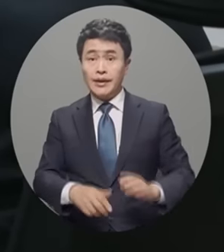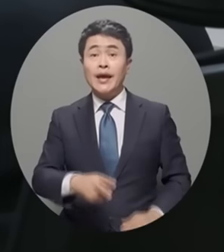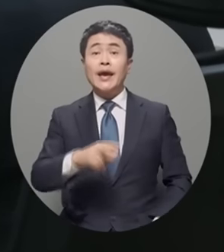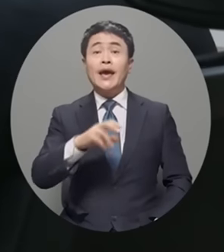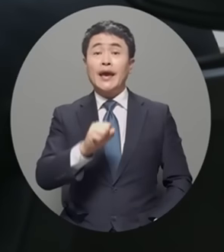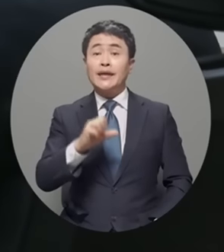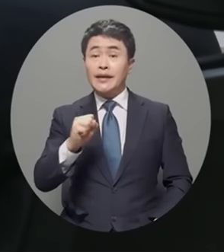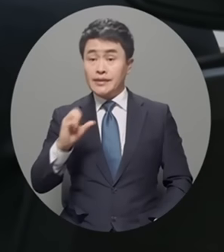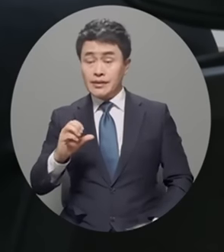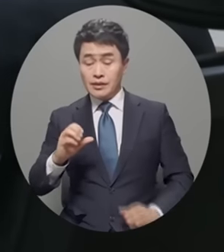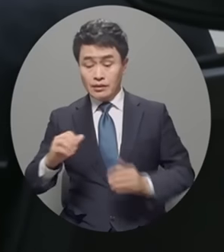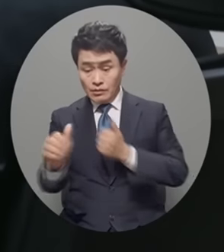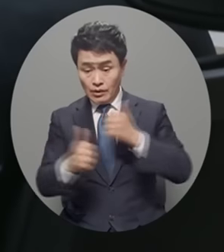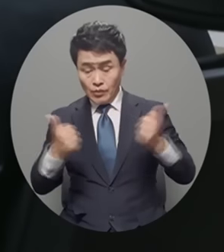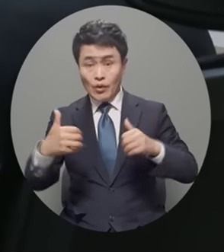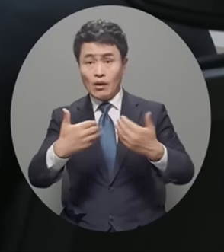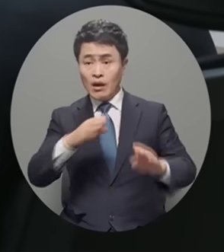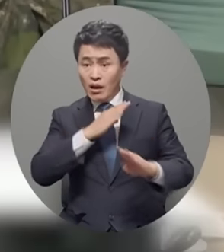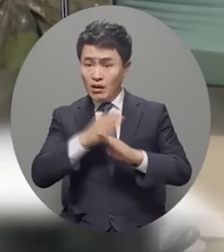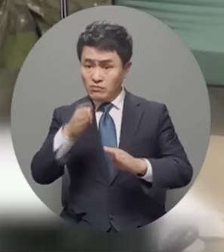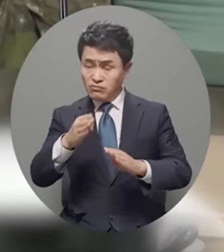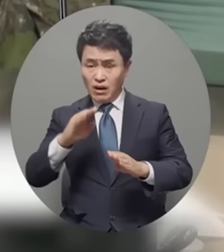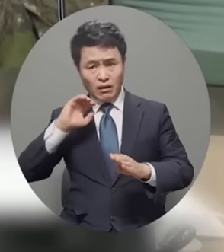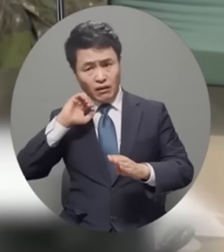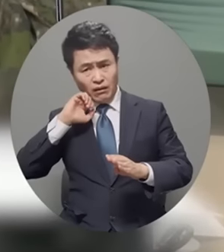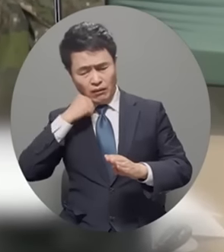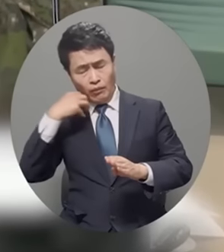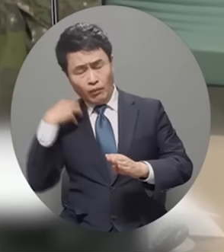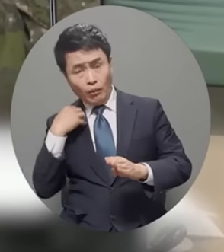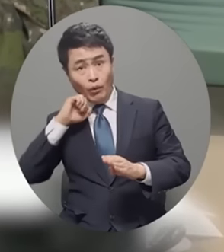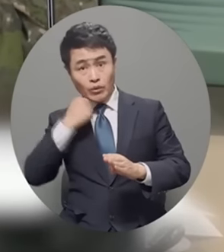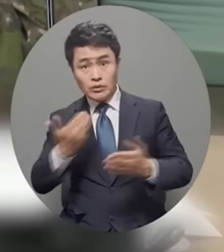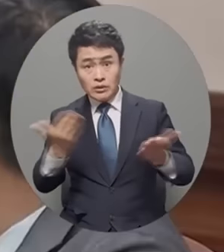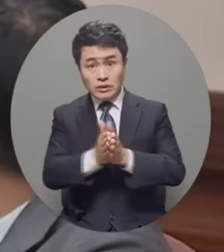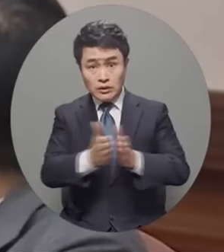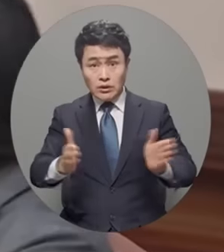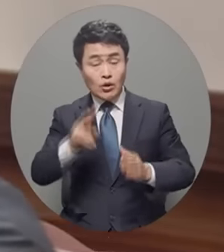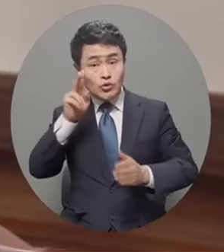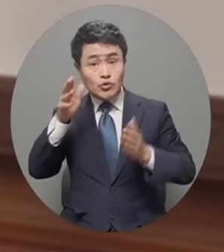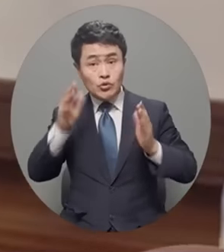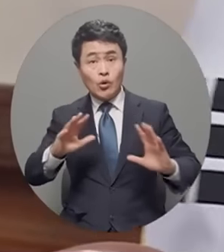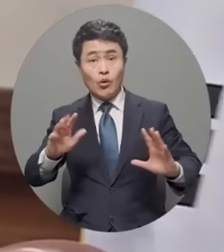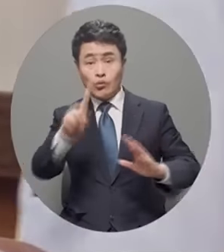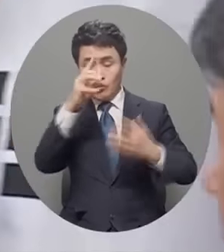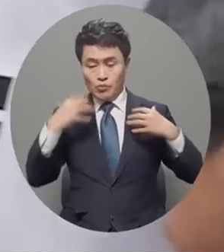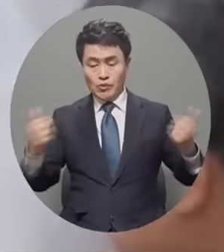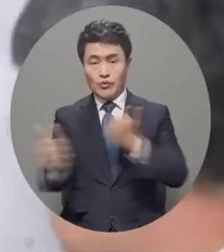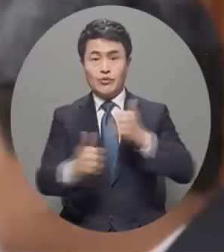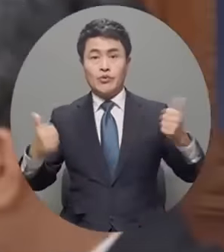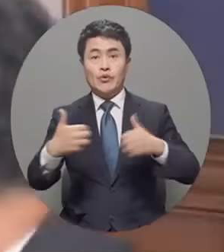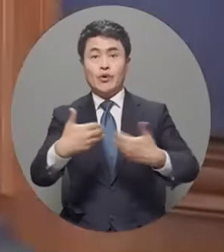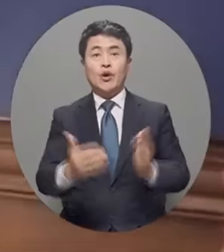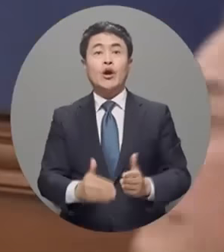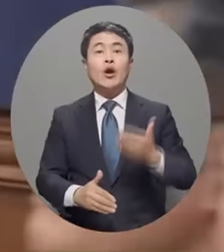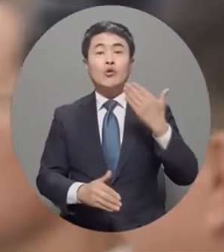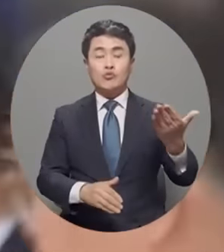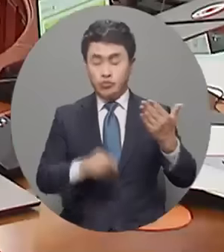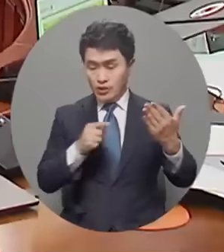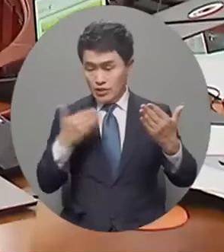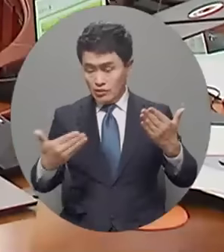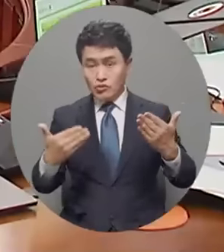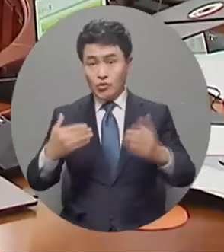열어 북한이 감내하기 힘든 조치에 착수하겠다고 했고 이틀 뒤 국무회의에서 9.19 군사합의